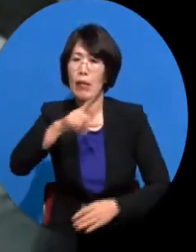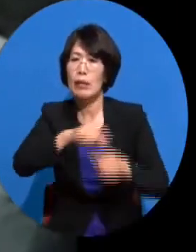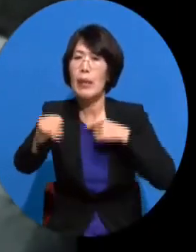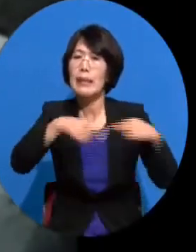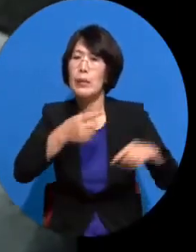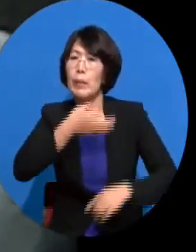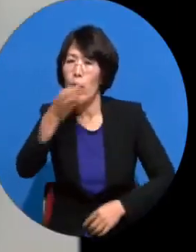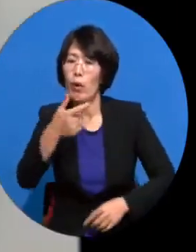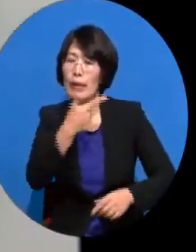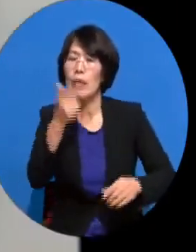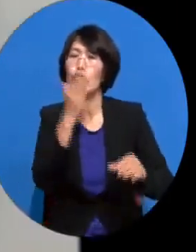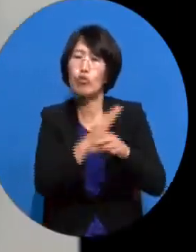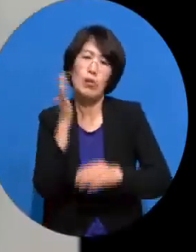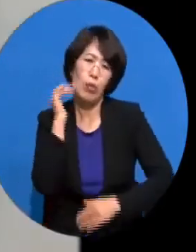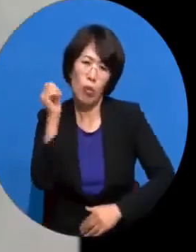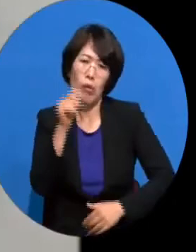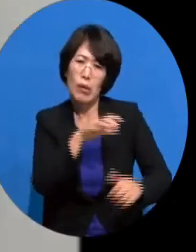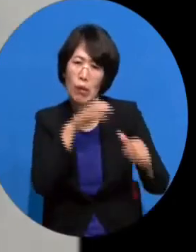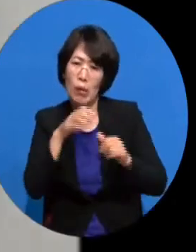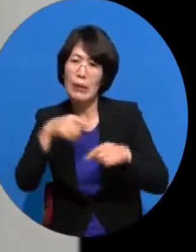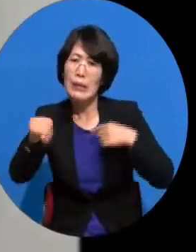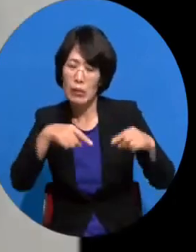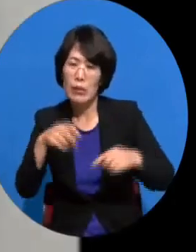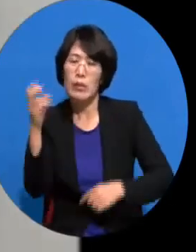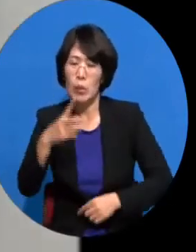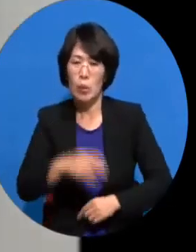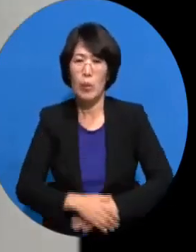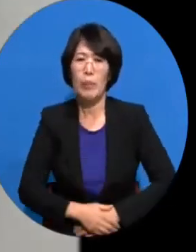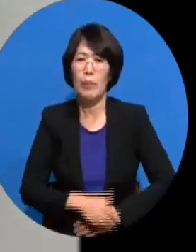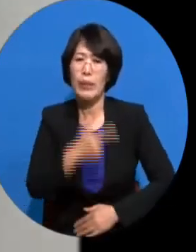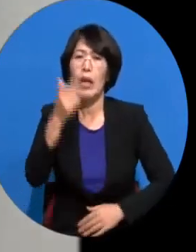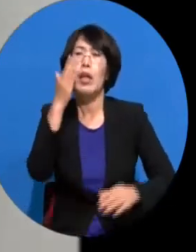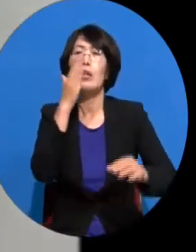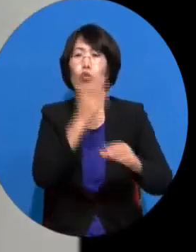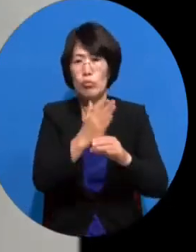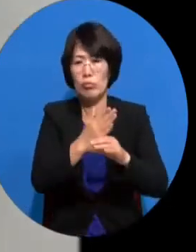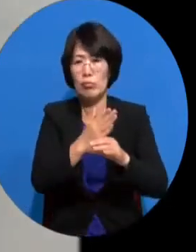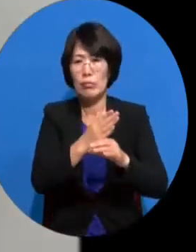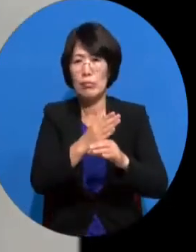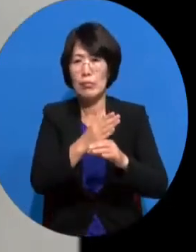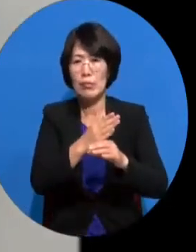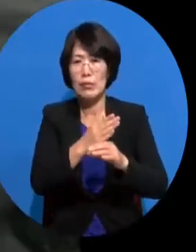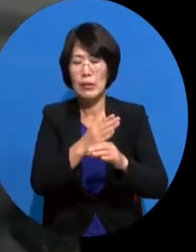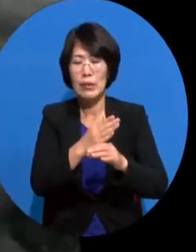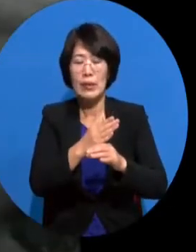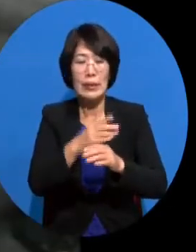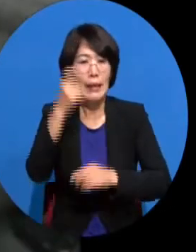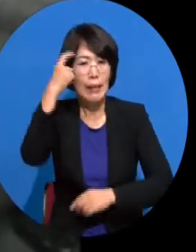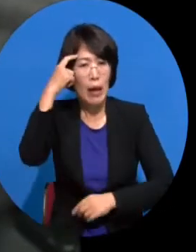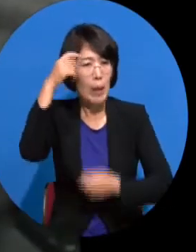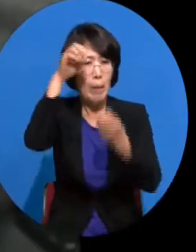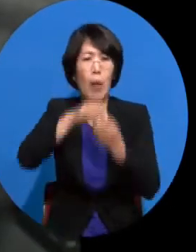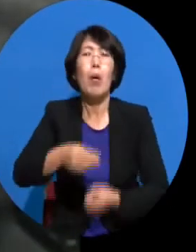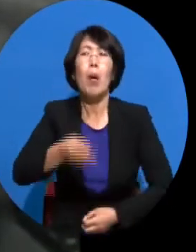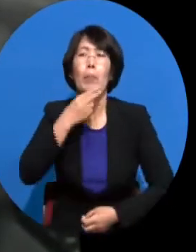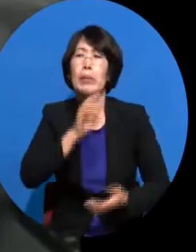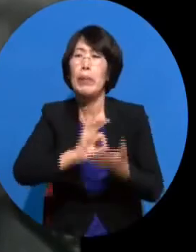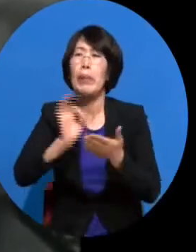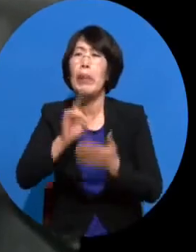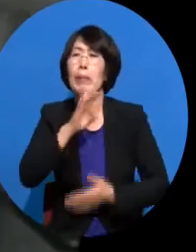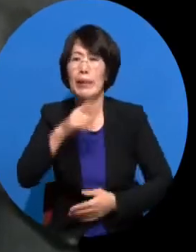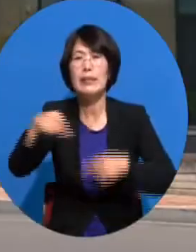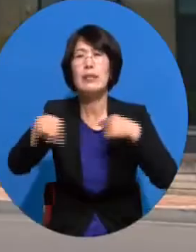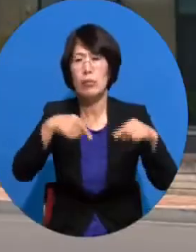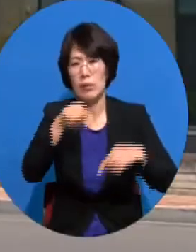불렸던 김대중 대통령을 호명하는 정치. 그리고 김대중을 소비만 할 뿐 김대중 정신은 계승하지 않는